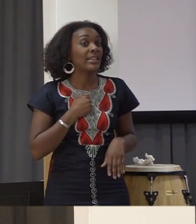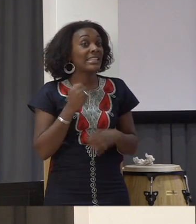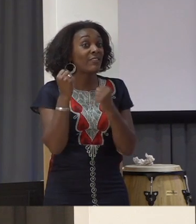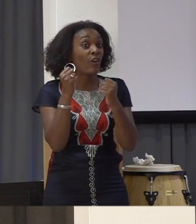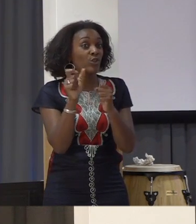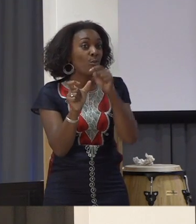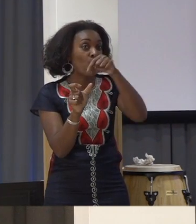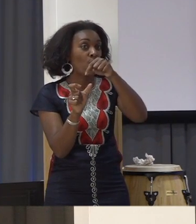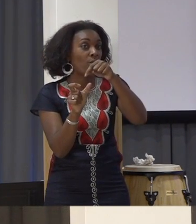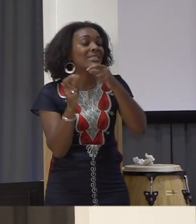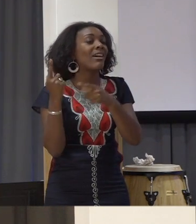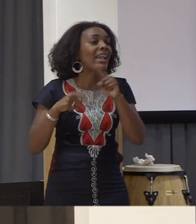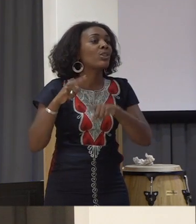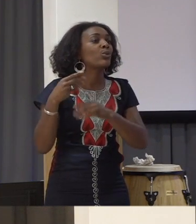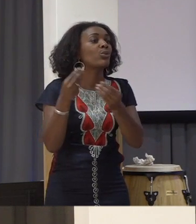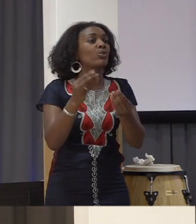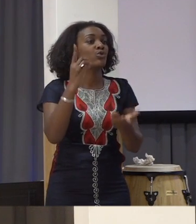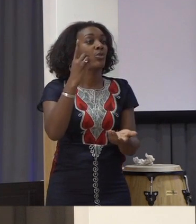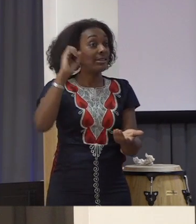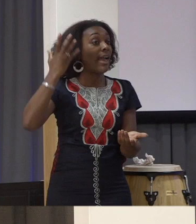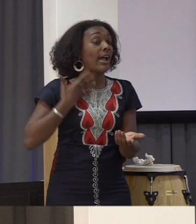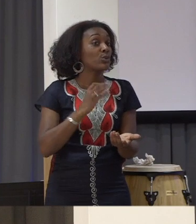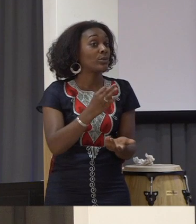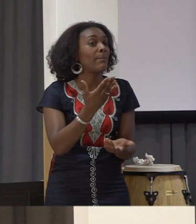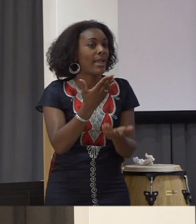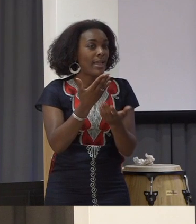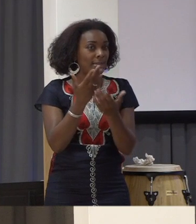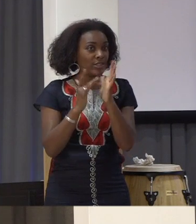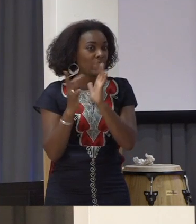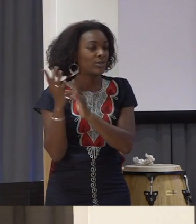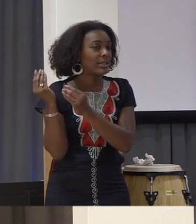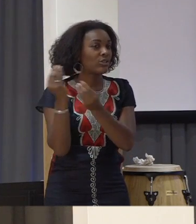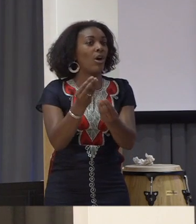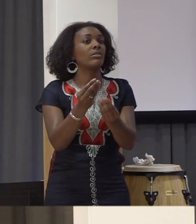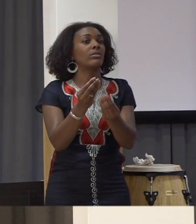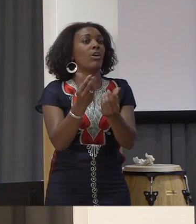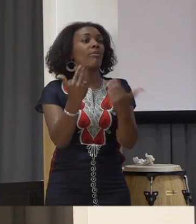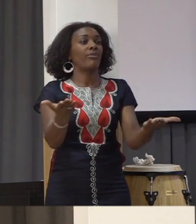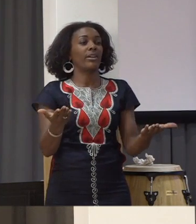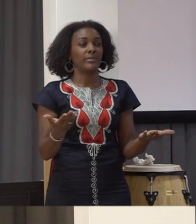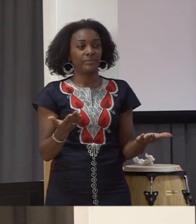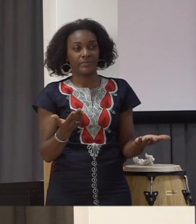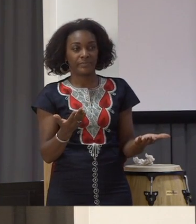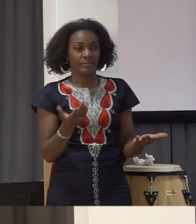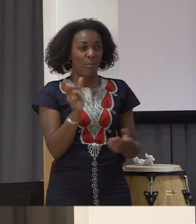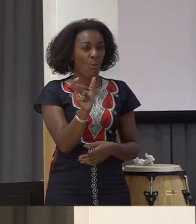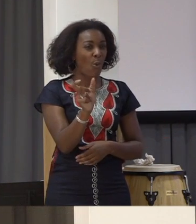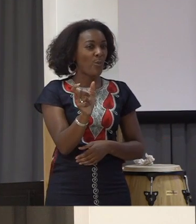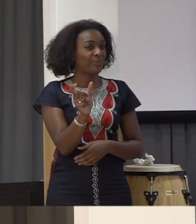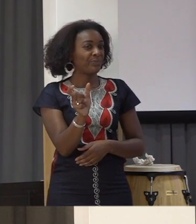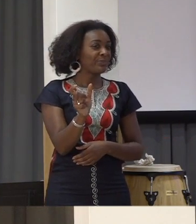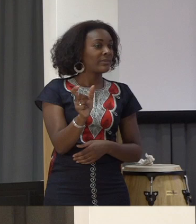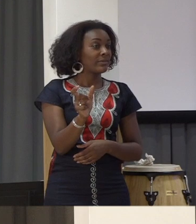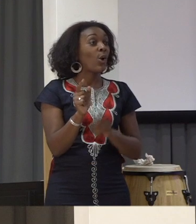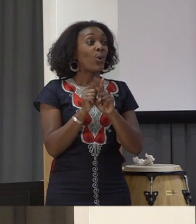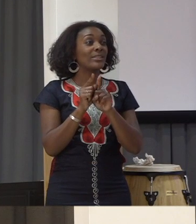Dieu. C'est une grâce que Jésus vous a accordée, mais c'est une grâce à laquelle